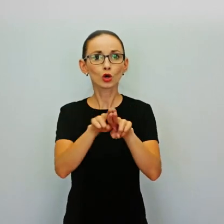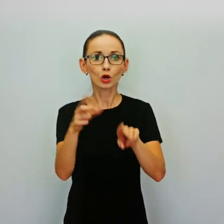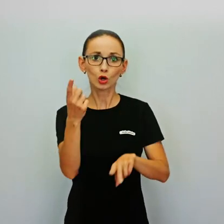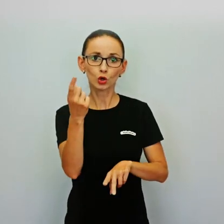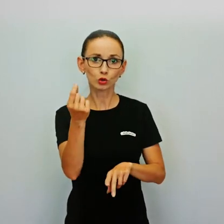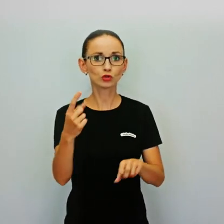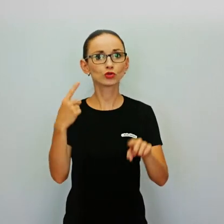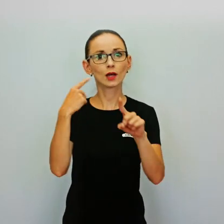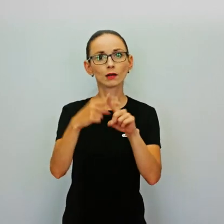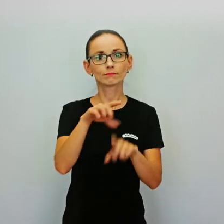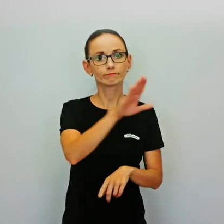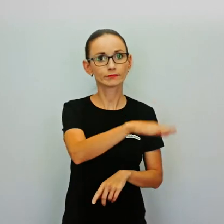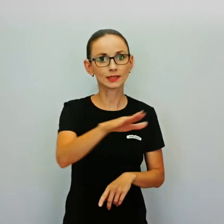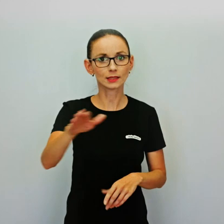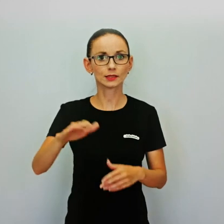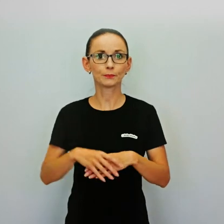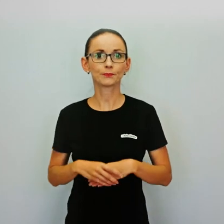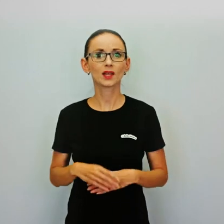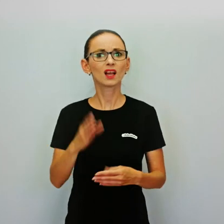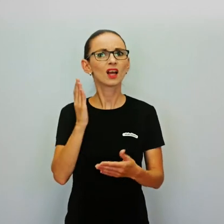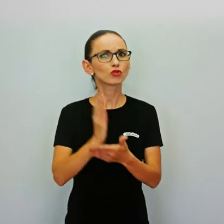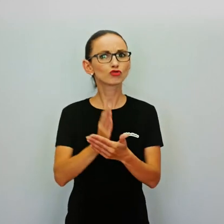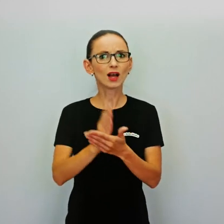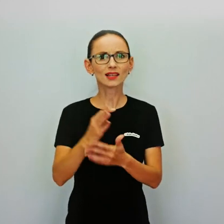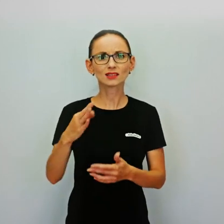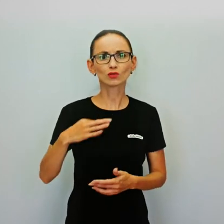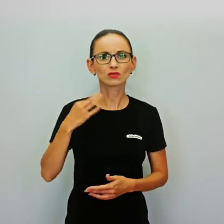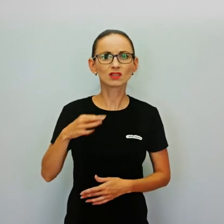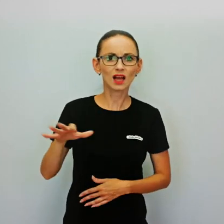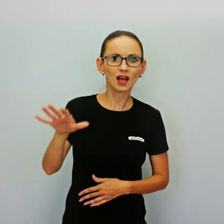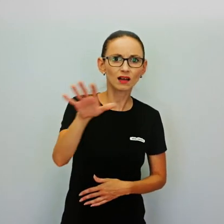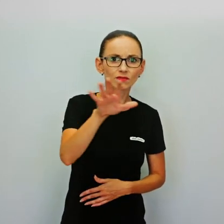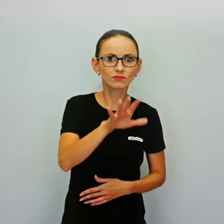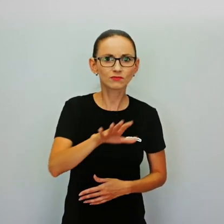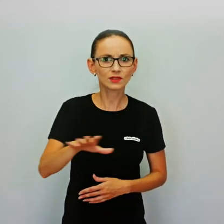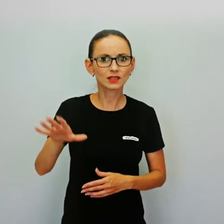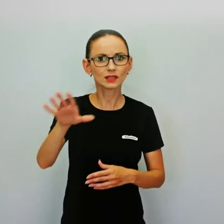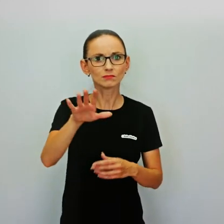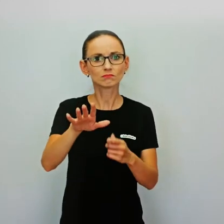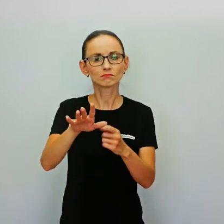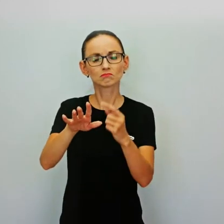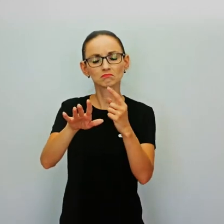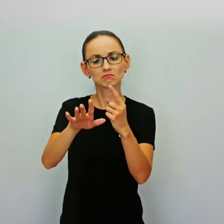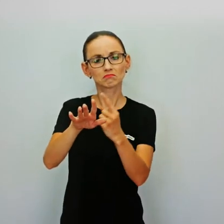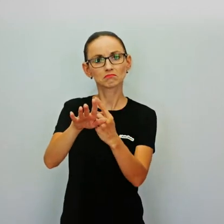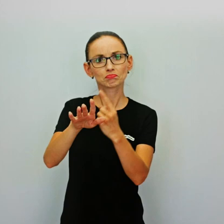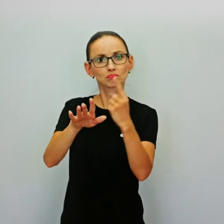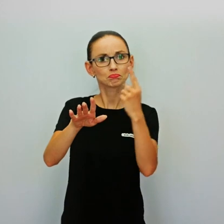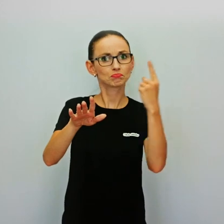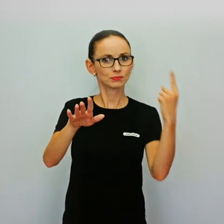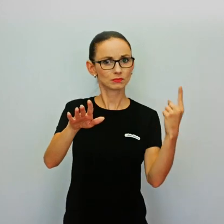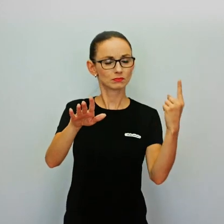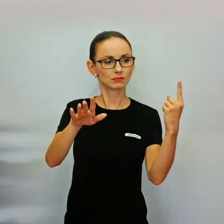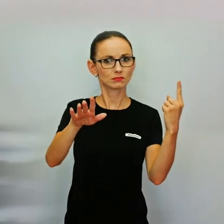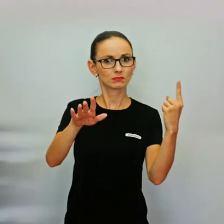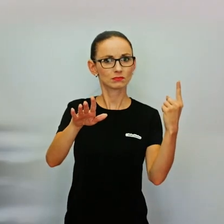mnohí cítia osamotení. Ako tento počít prekonať? Odpoveď možno už pohnáte. Ja